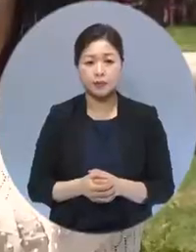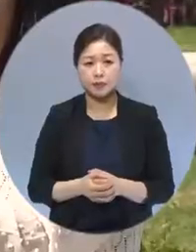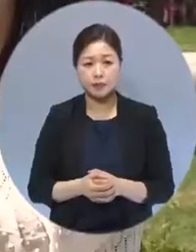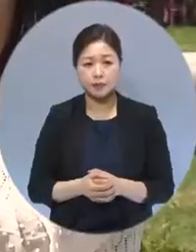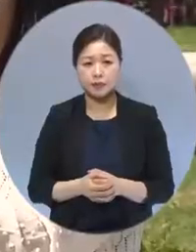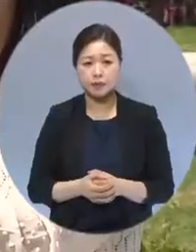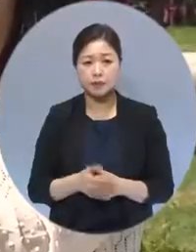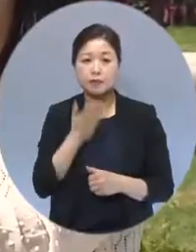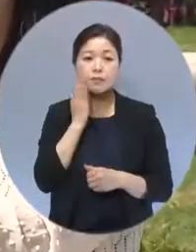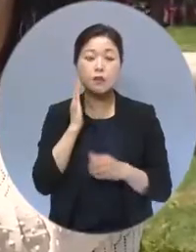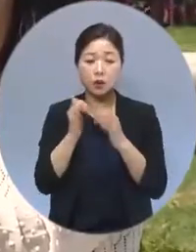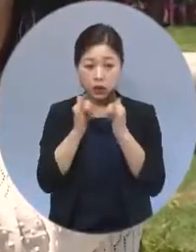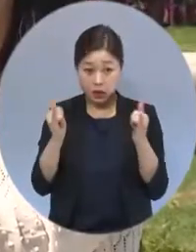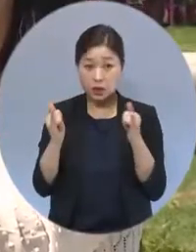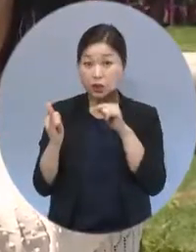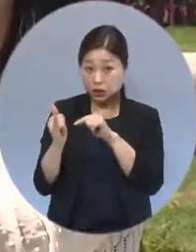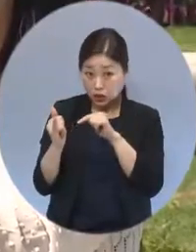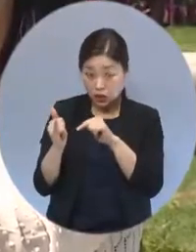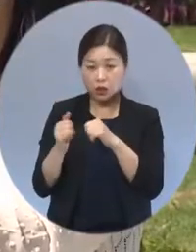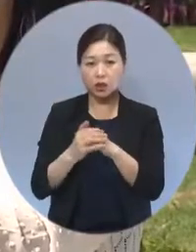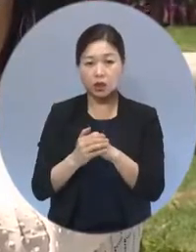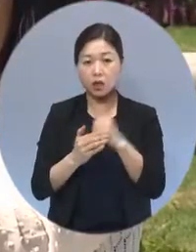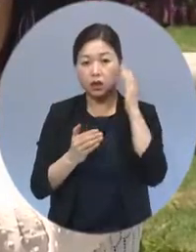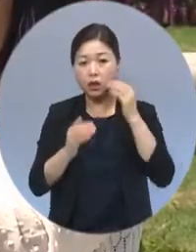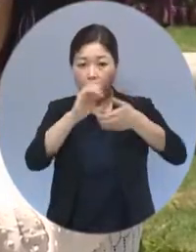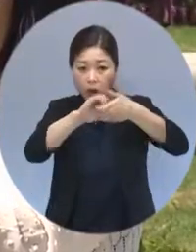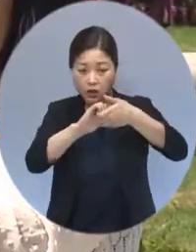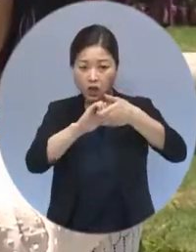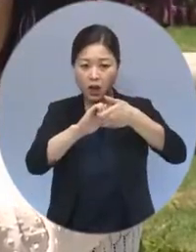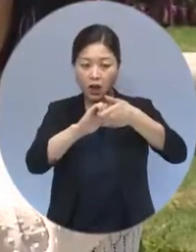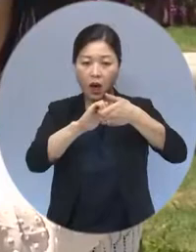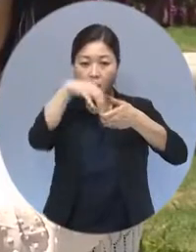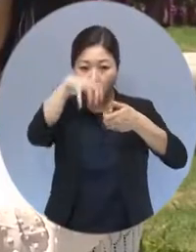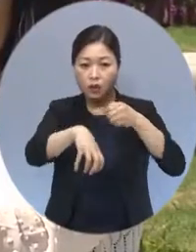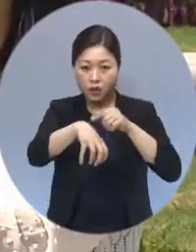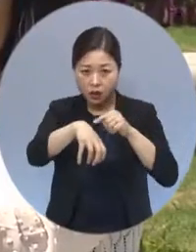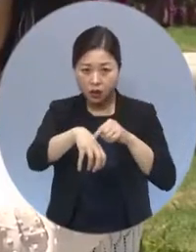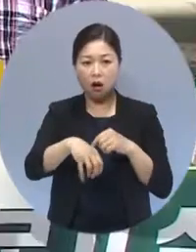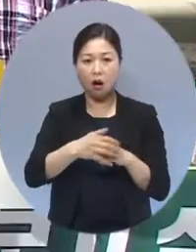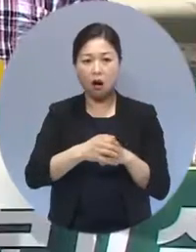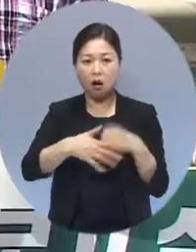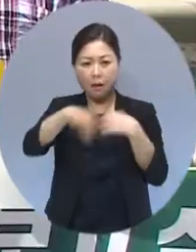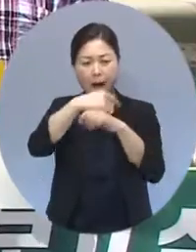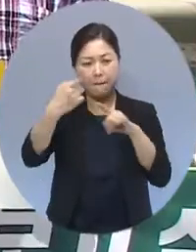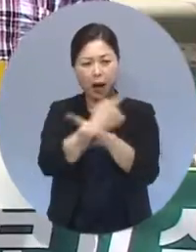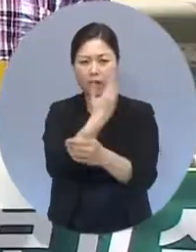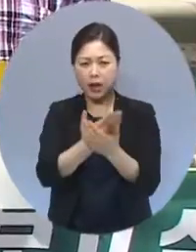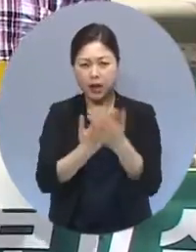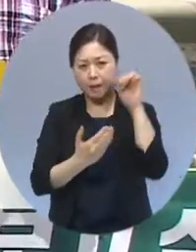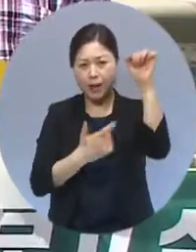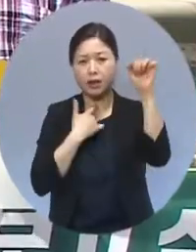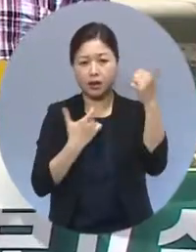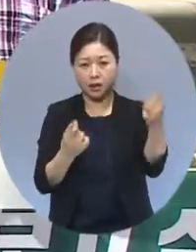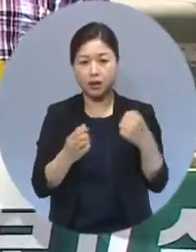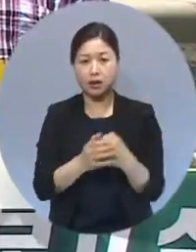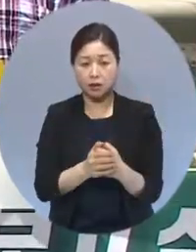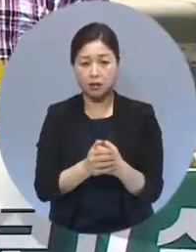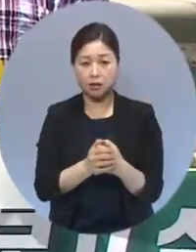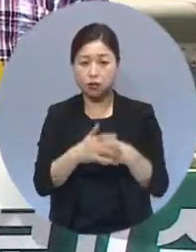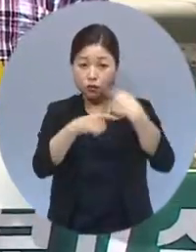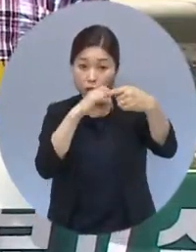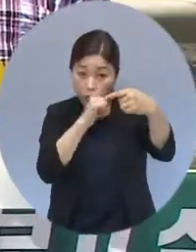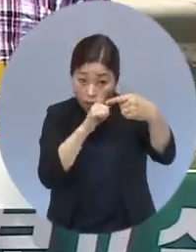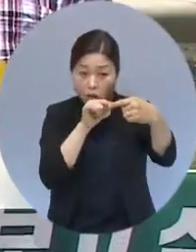이날 청각장애인 당사자들은 청와대에 조속한 개선을 촉구하고 왔었습니다. 이를 통해 정보 접근성을 높이고